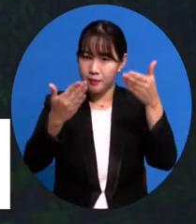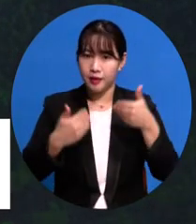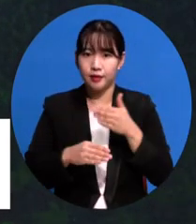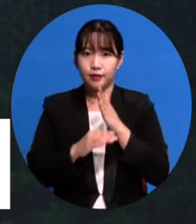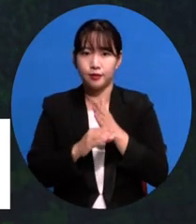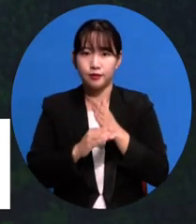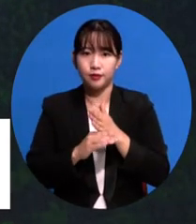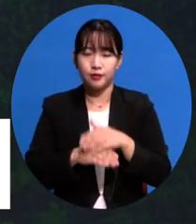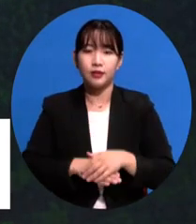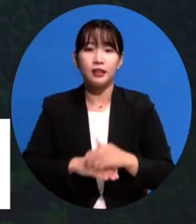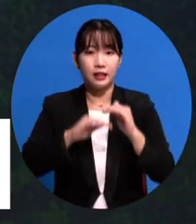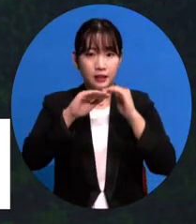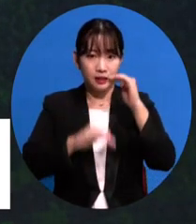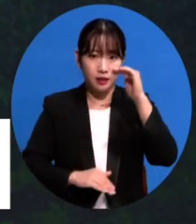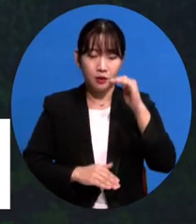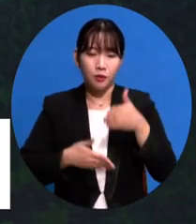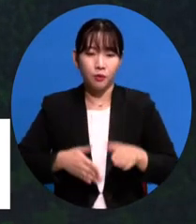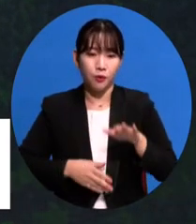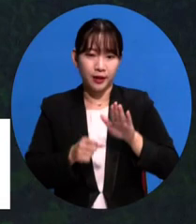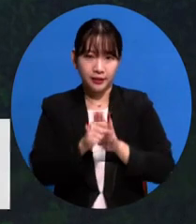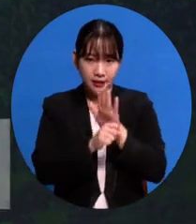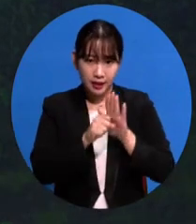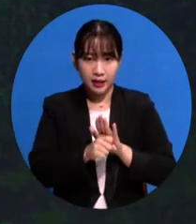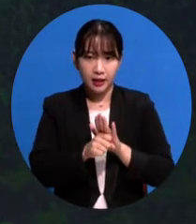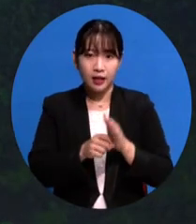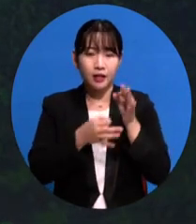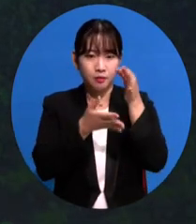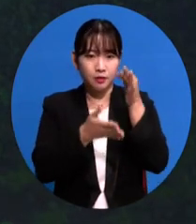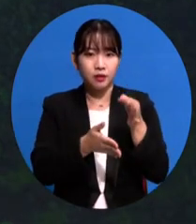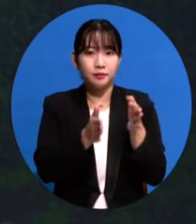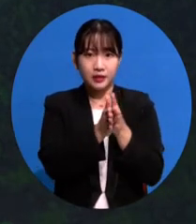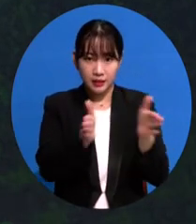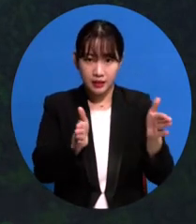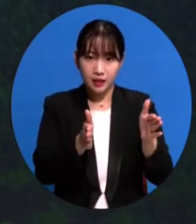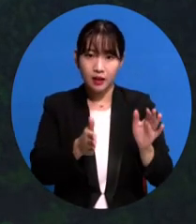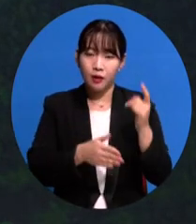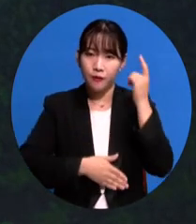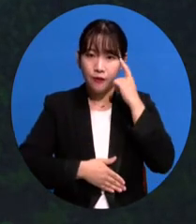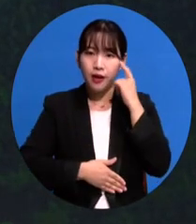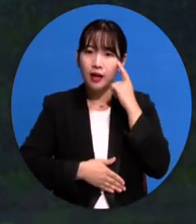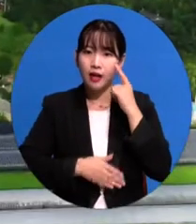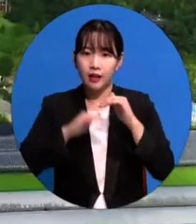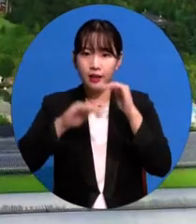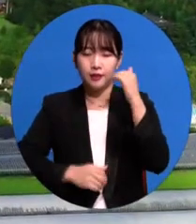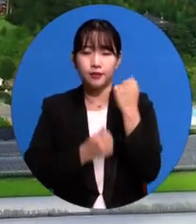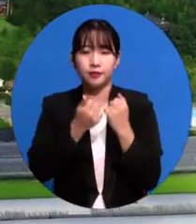문현철 기자가 고향사랑기부금의 도입 배경과 내용을 소개해드립니다.